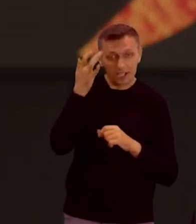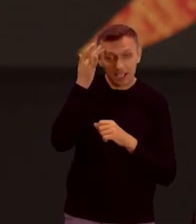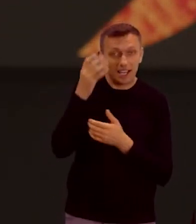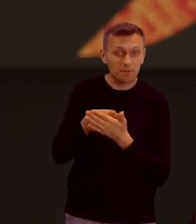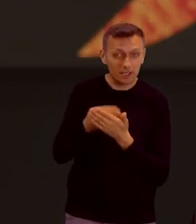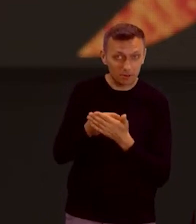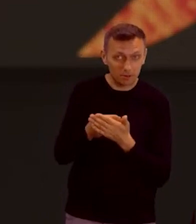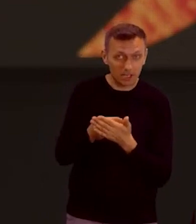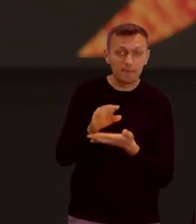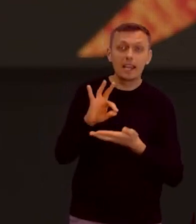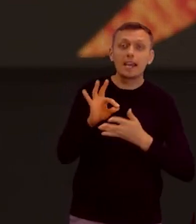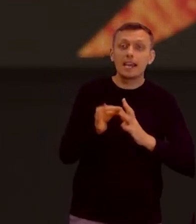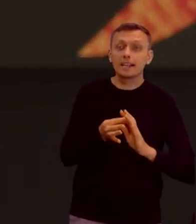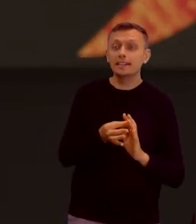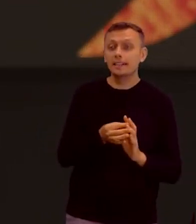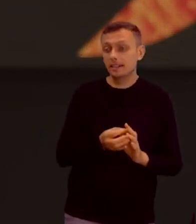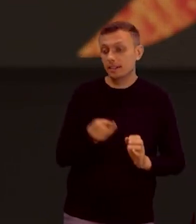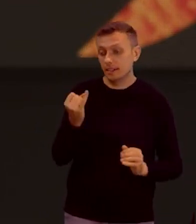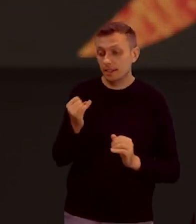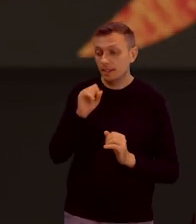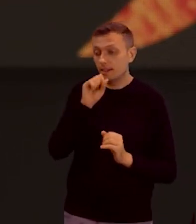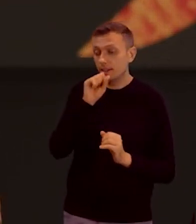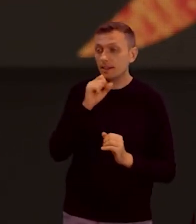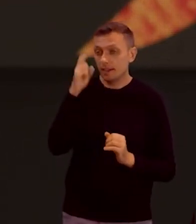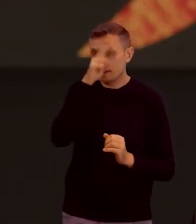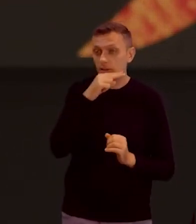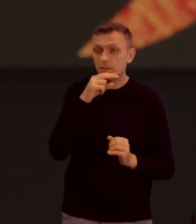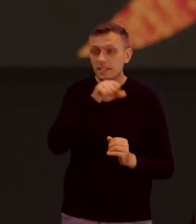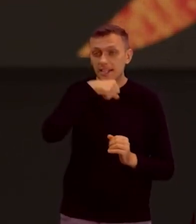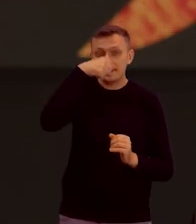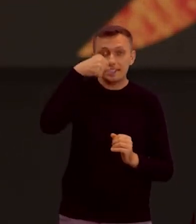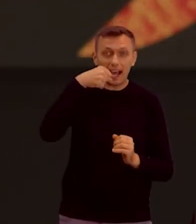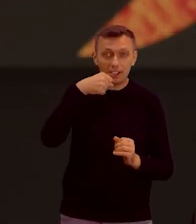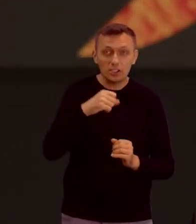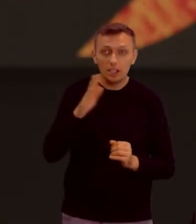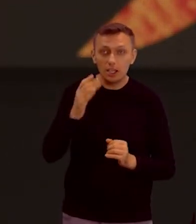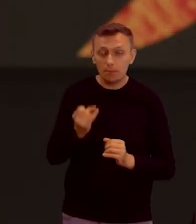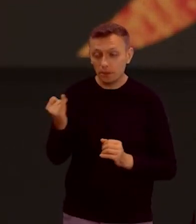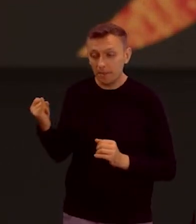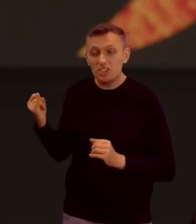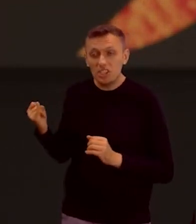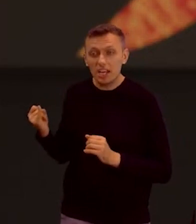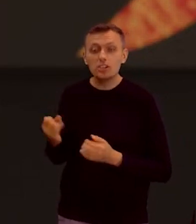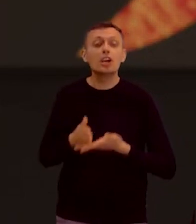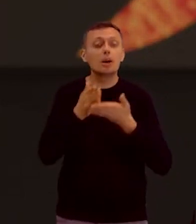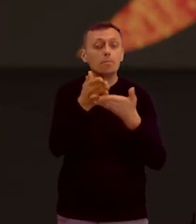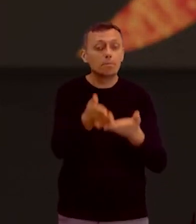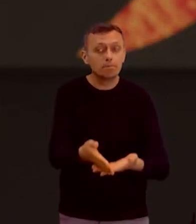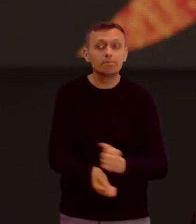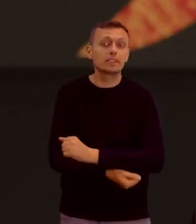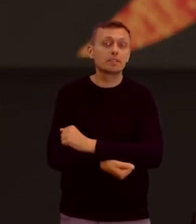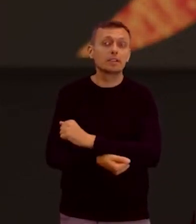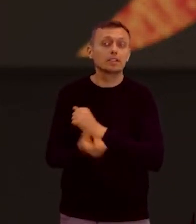że jeśli rodzice mają kochające dzieci, ich przyszłość jest bezpieczniejsza, niż gdyby mieli na koncie 5 milionów